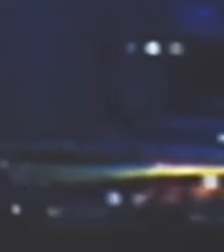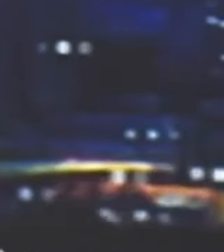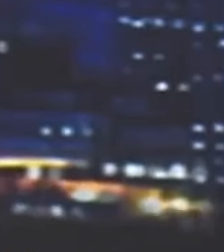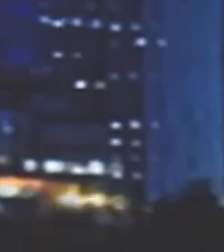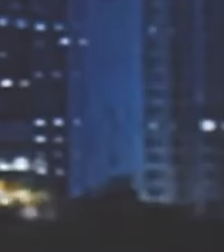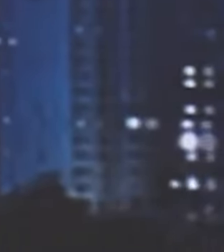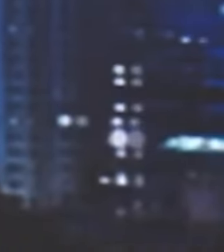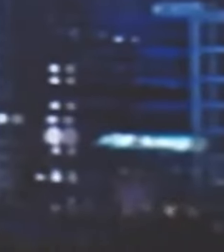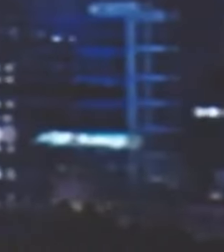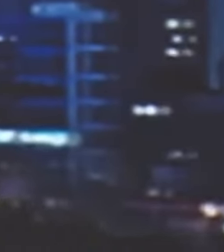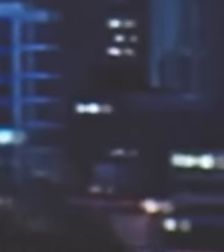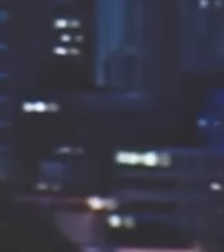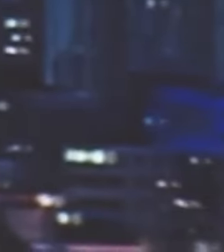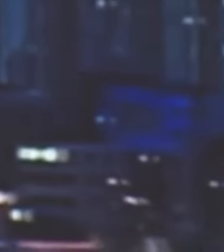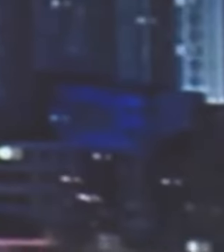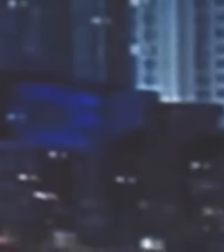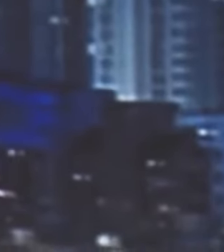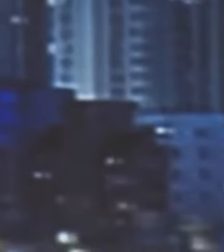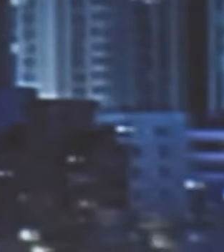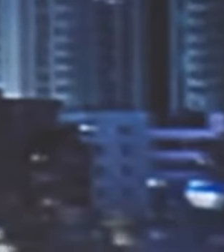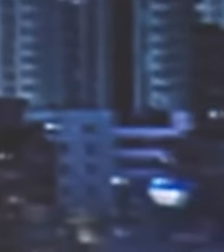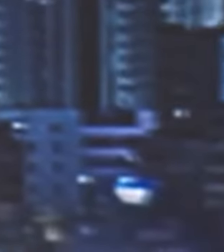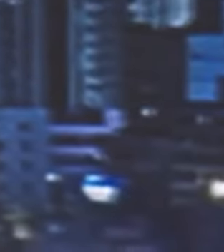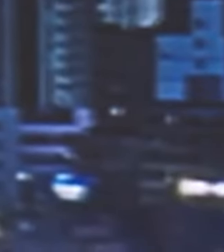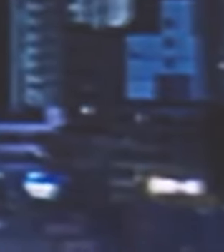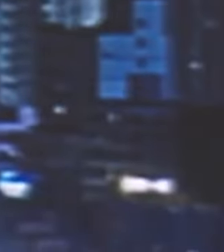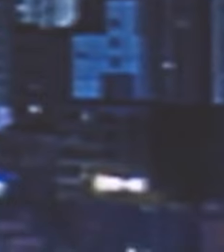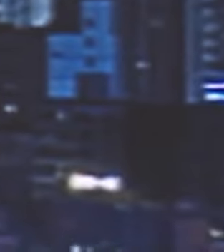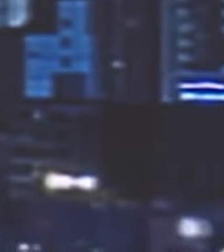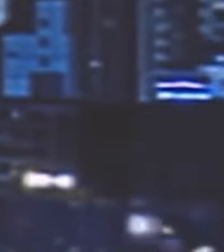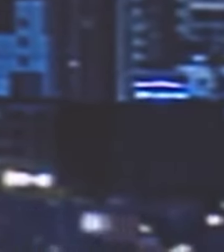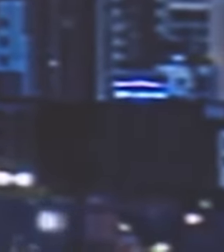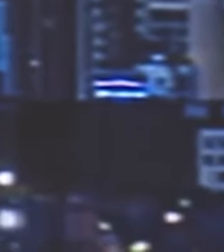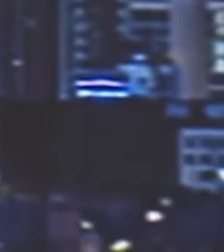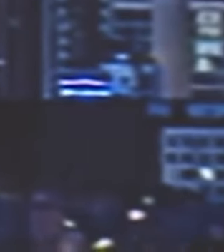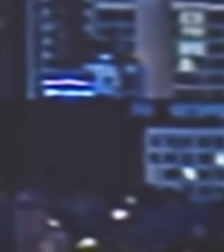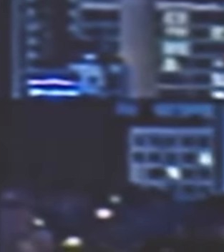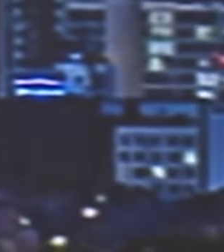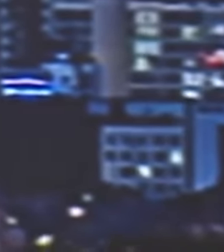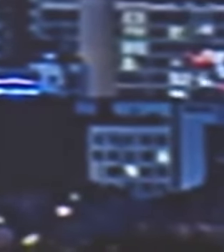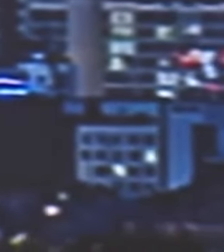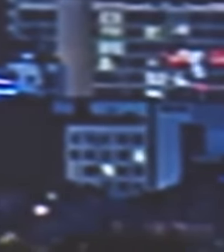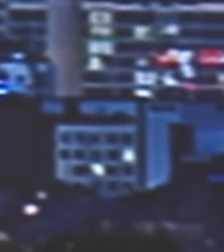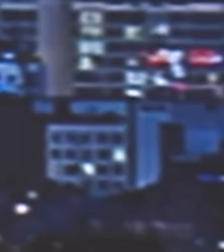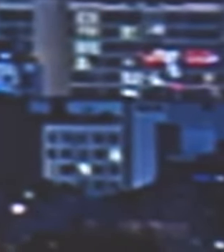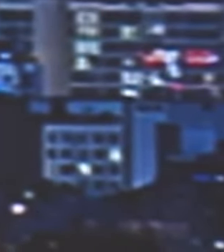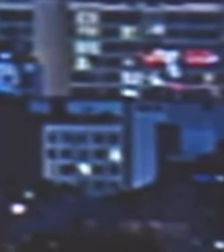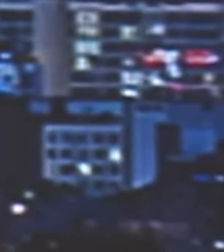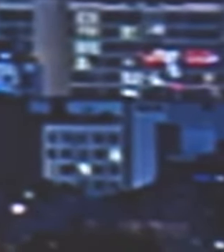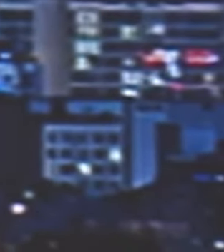JTBC 뉴스를 시청해 주신 여러분 고맙습니다. 저희는 저녁 6시 50분 뉴스룸에서 뵙겠습니다.